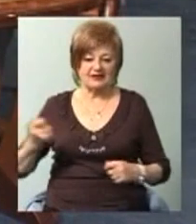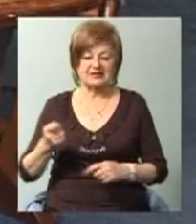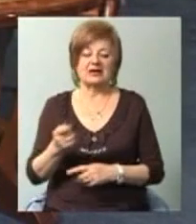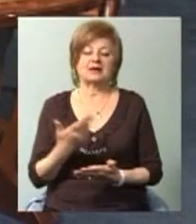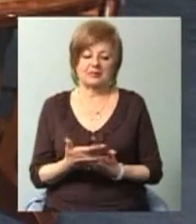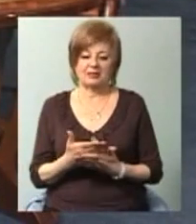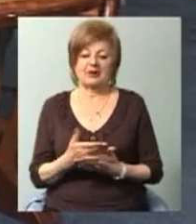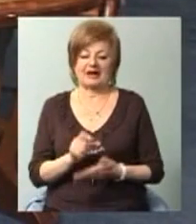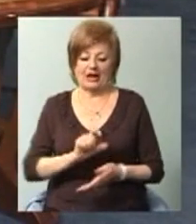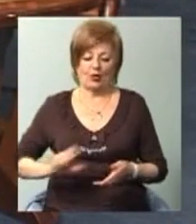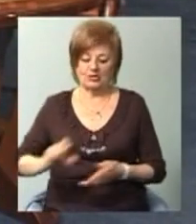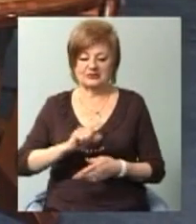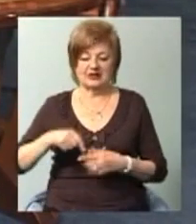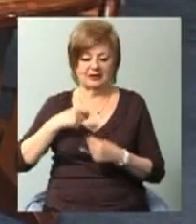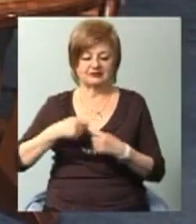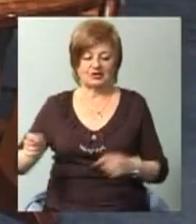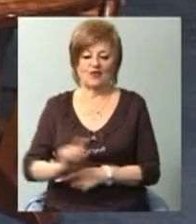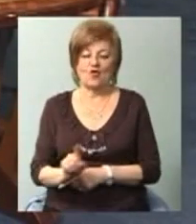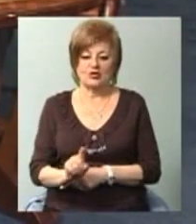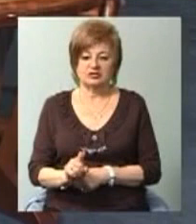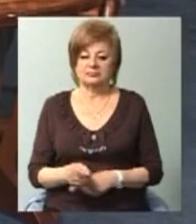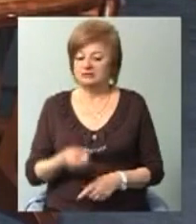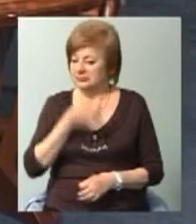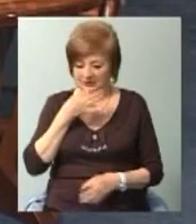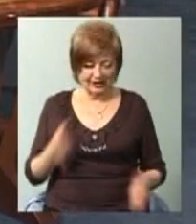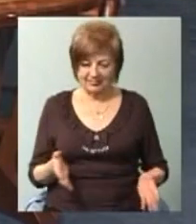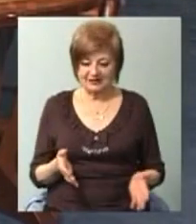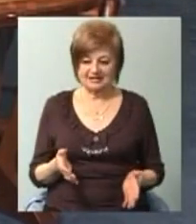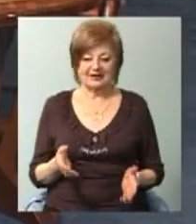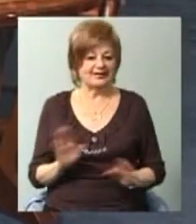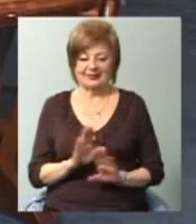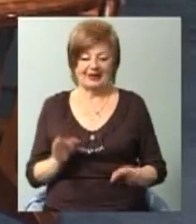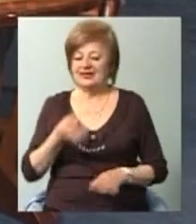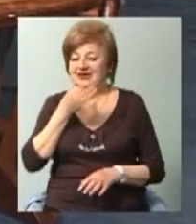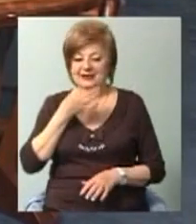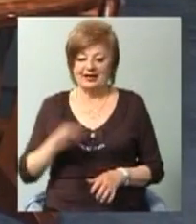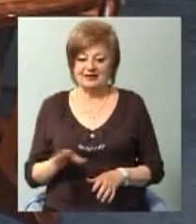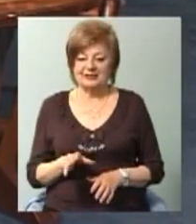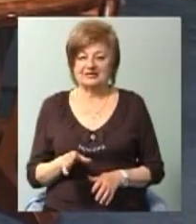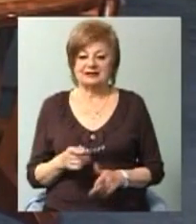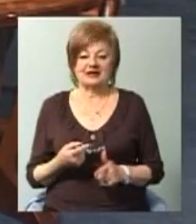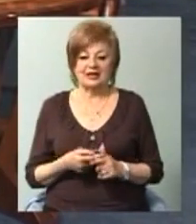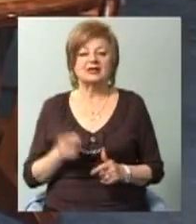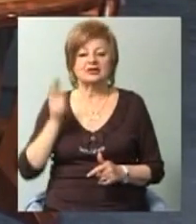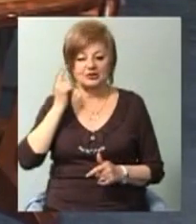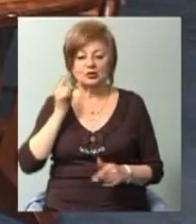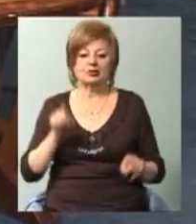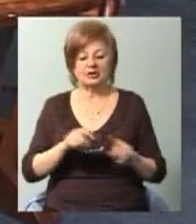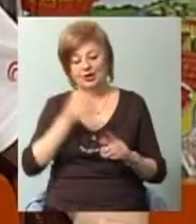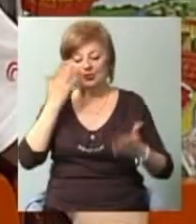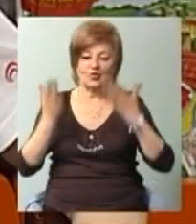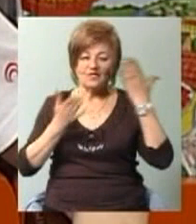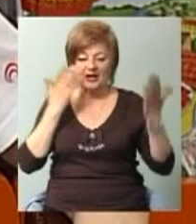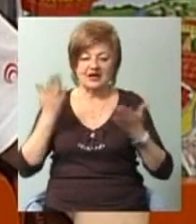банки, наприклад. Як гадаєш? Котам це подобається? Ні, не подобається. Чи це, може, вони думають, що це такий атракціон,